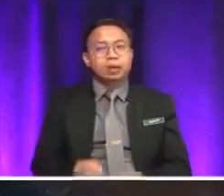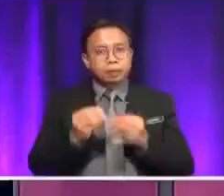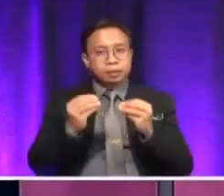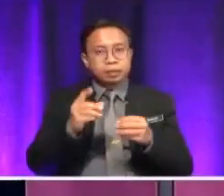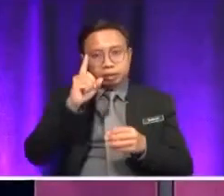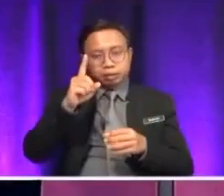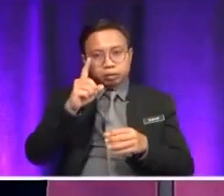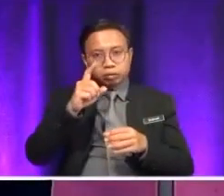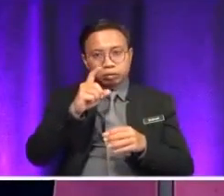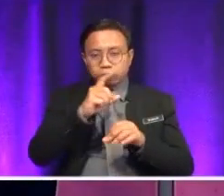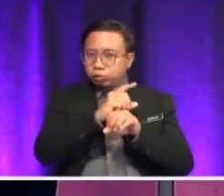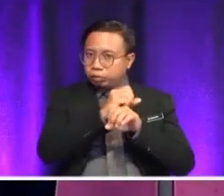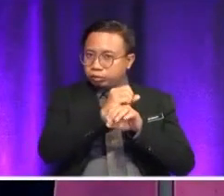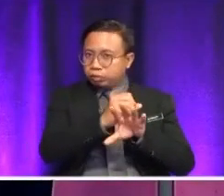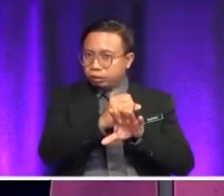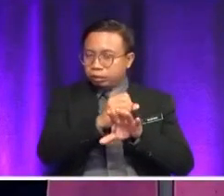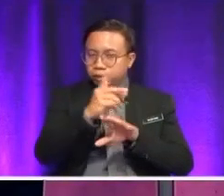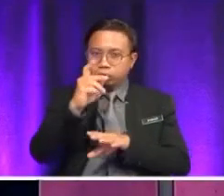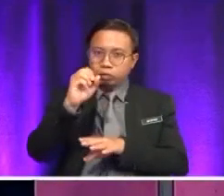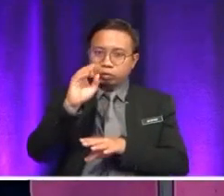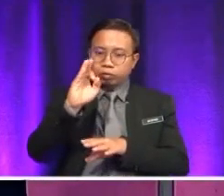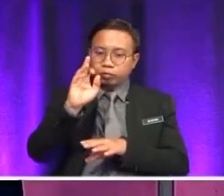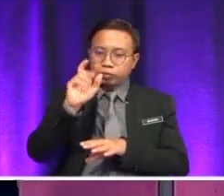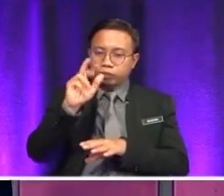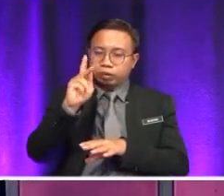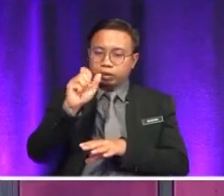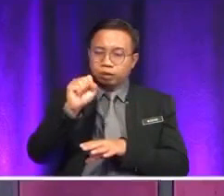satu kesan konflik stres terhadap keluarga.